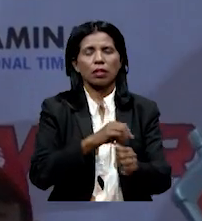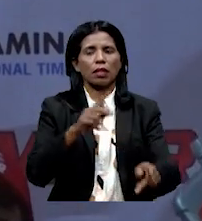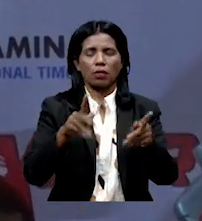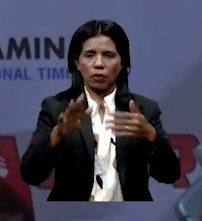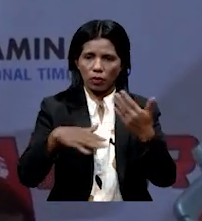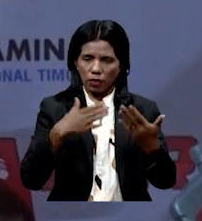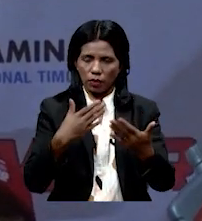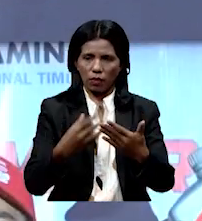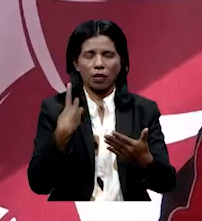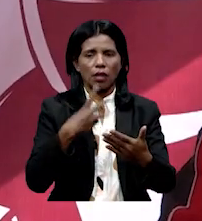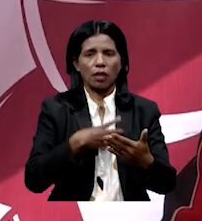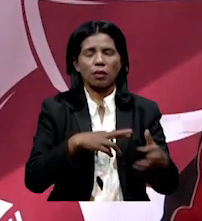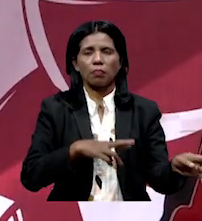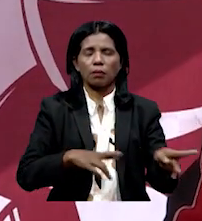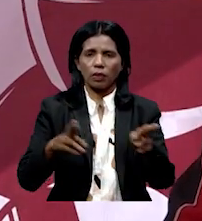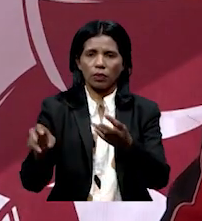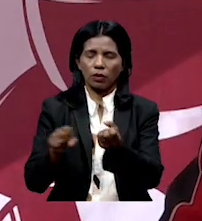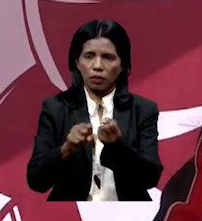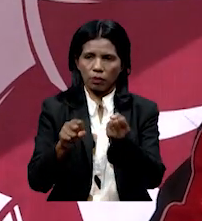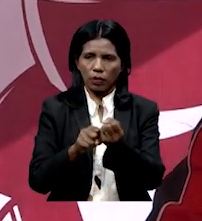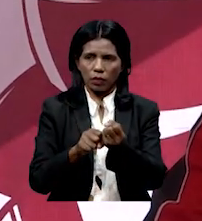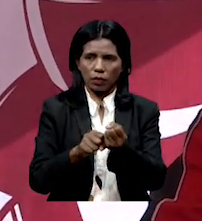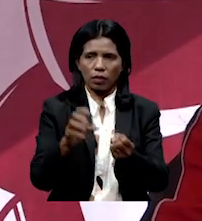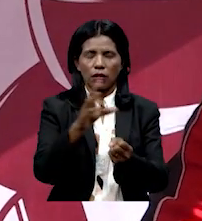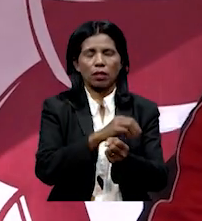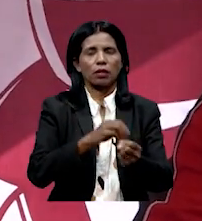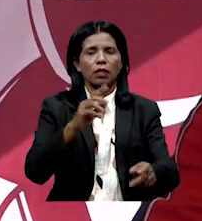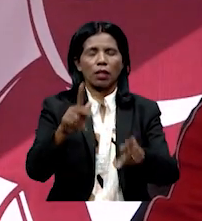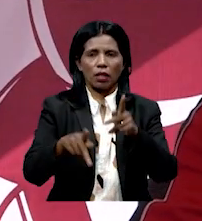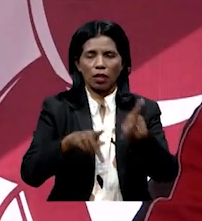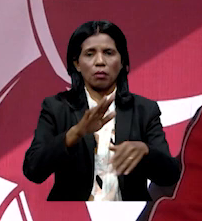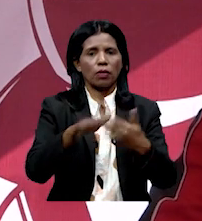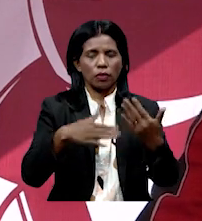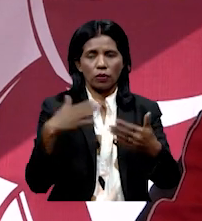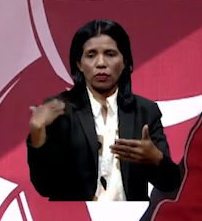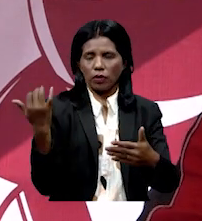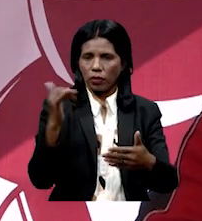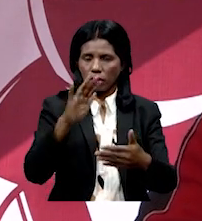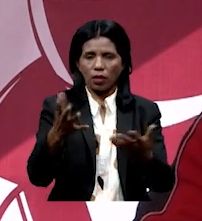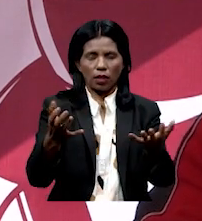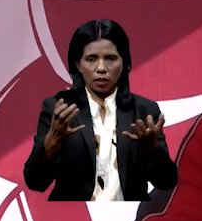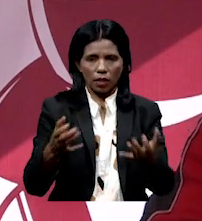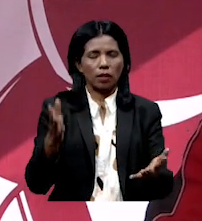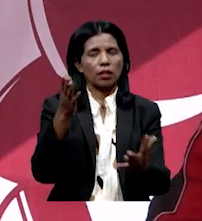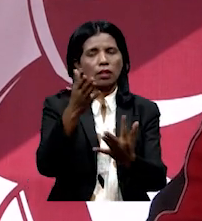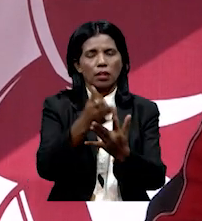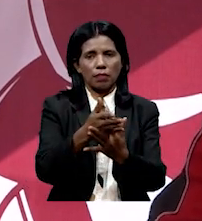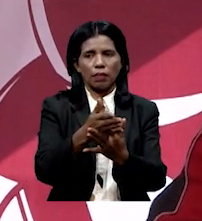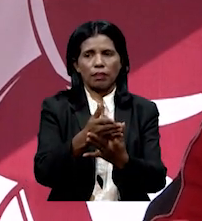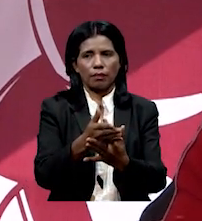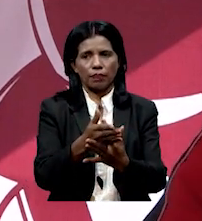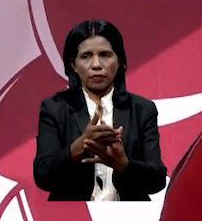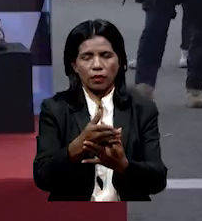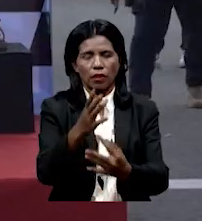Dan kami siap untuk mendukung bibit-bibit muda, talenta-talenta muda, untuk masuk dalam